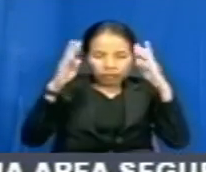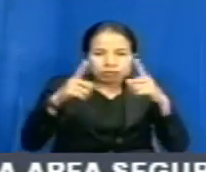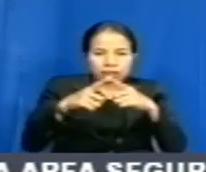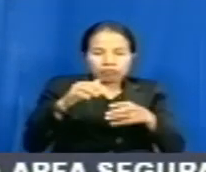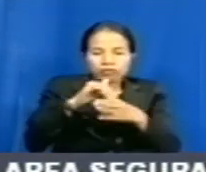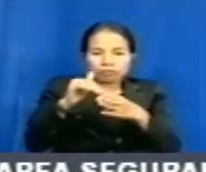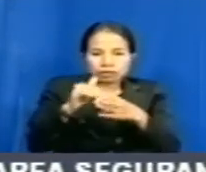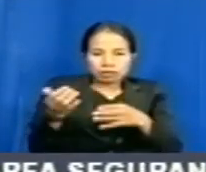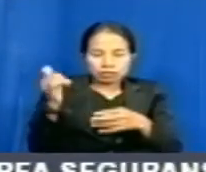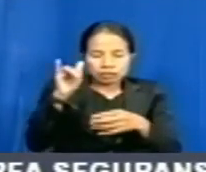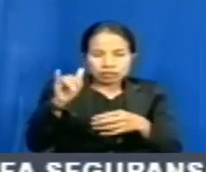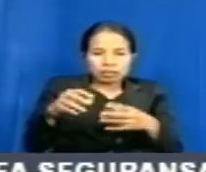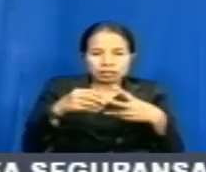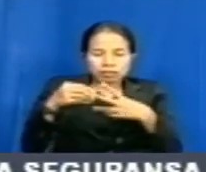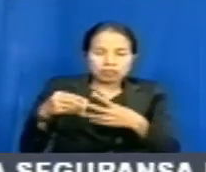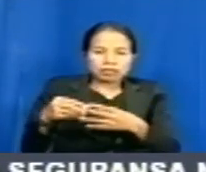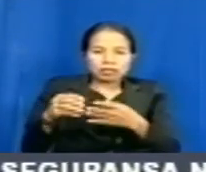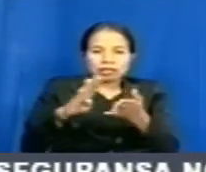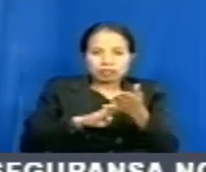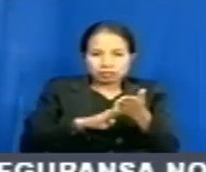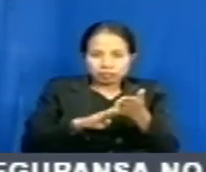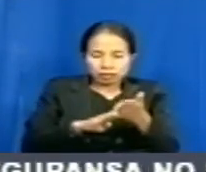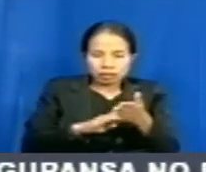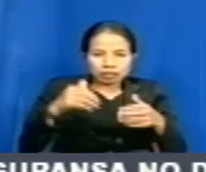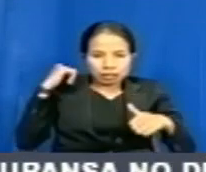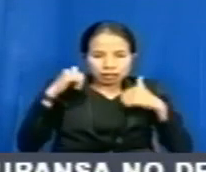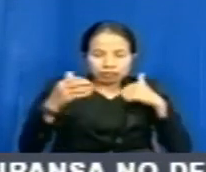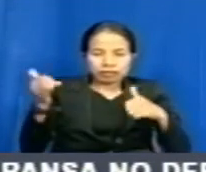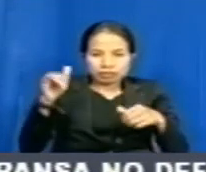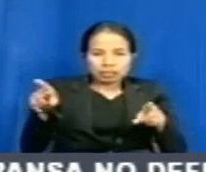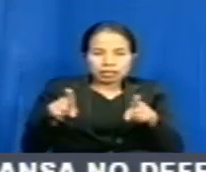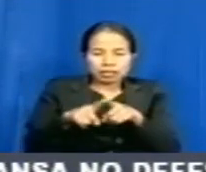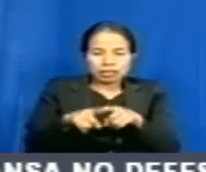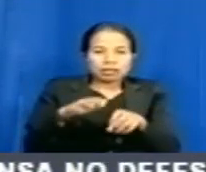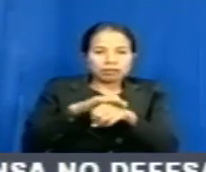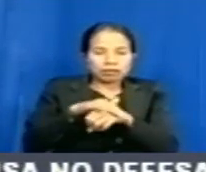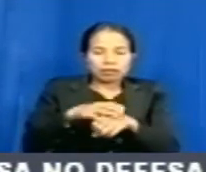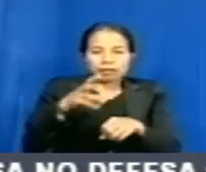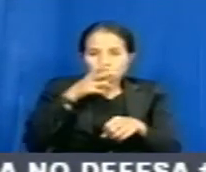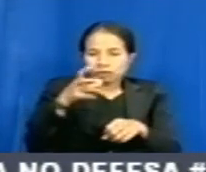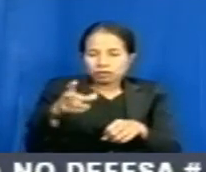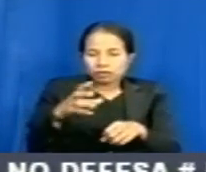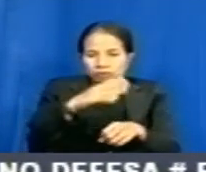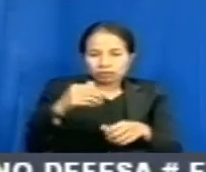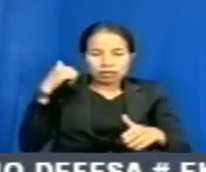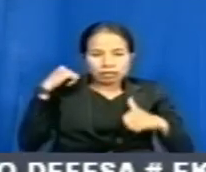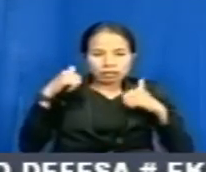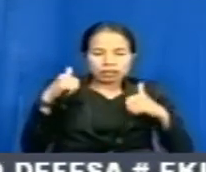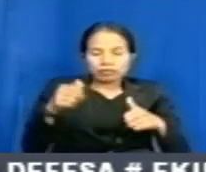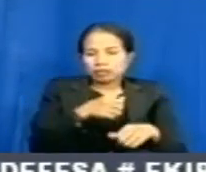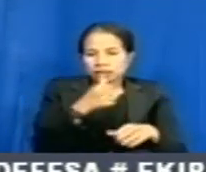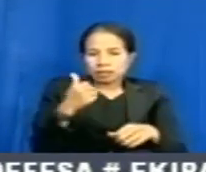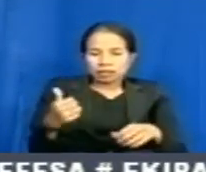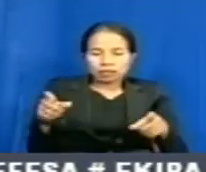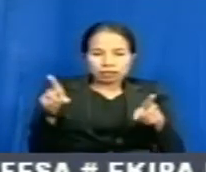sira li kona ba formasaun letra braille no moso aktividad siran se formasaun lingua inglesa portuguesa i no aktividad extra sira selu